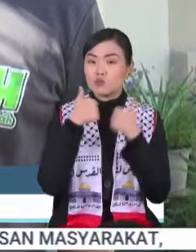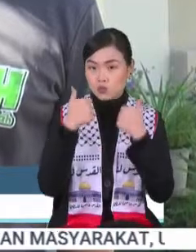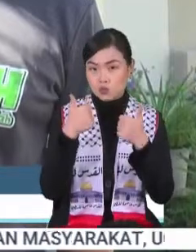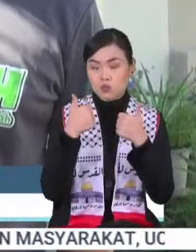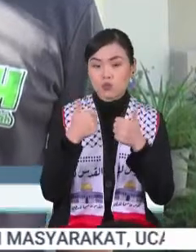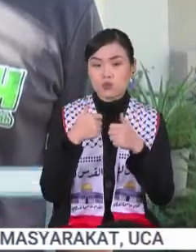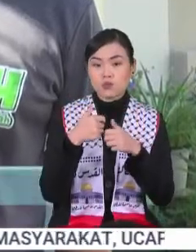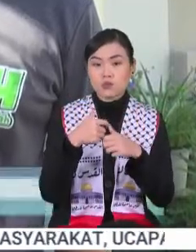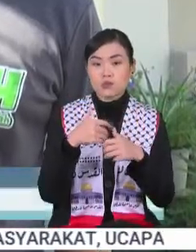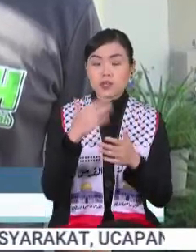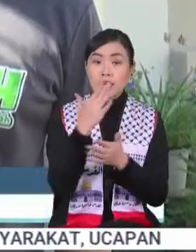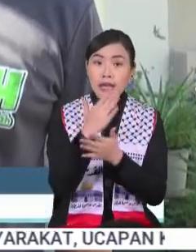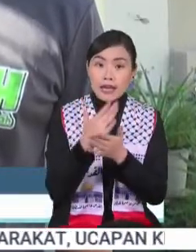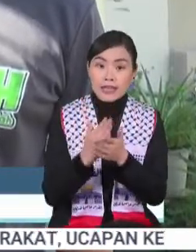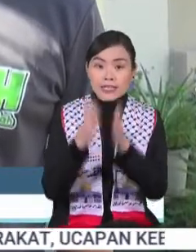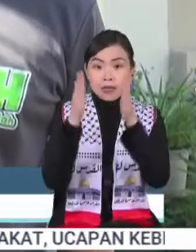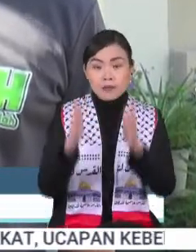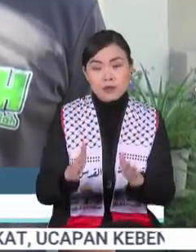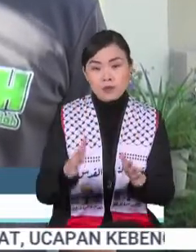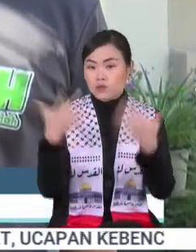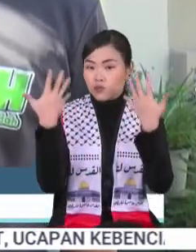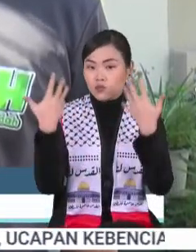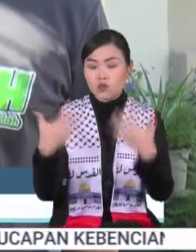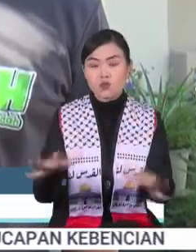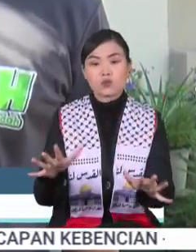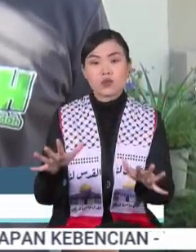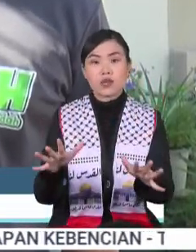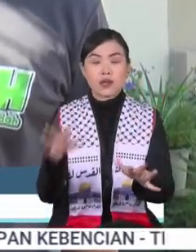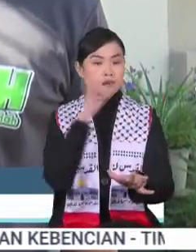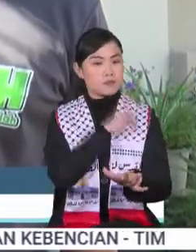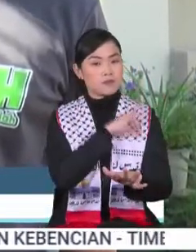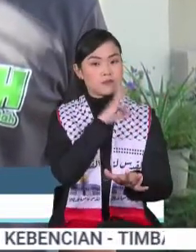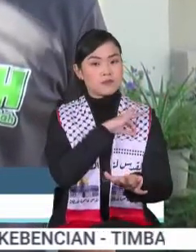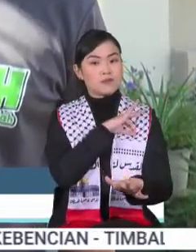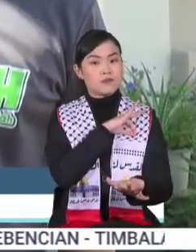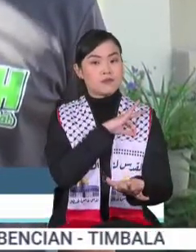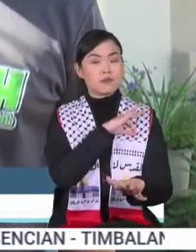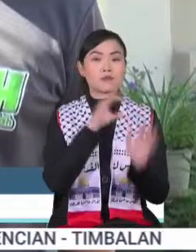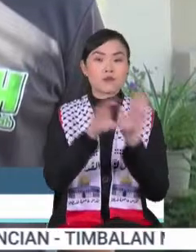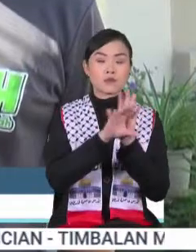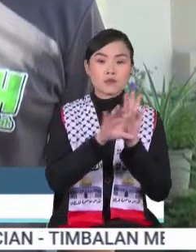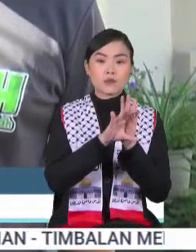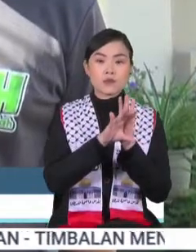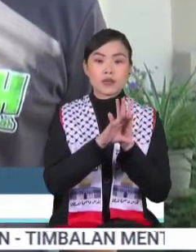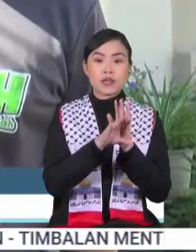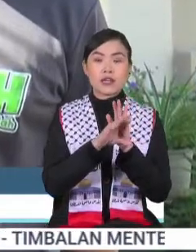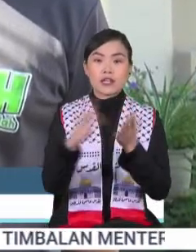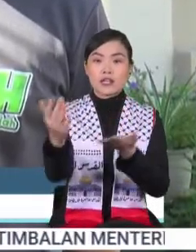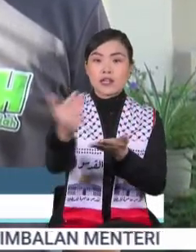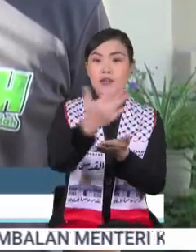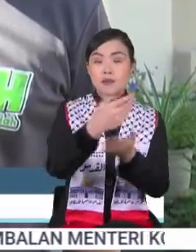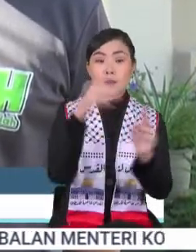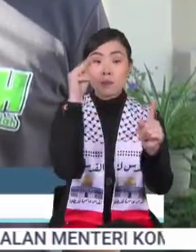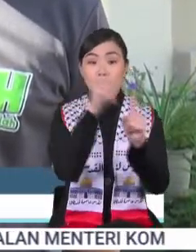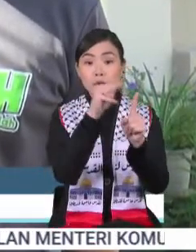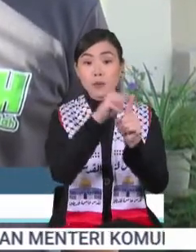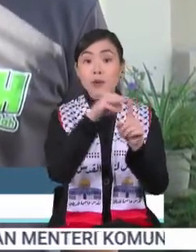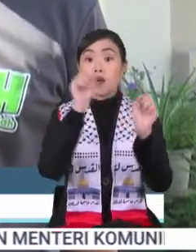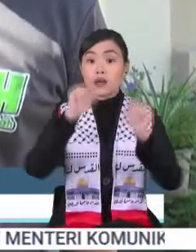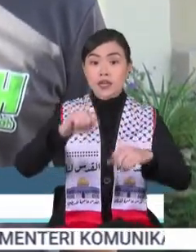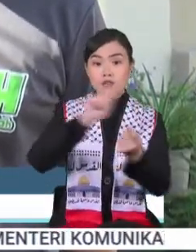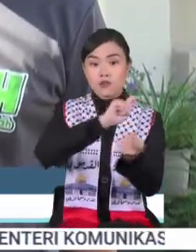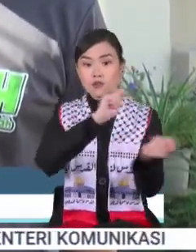dan ada juga penduduk uk yang dah pun dapat manfaat daripada ni contohnya kita dapat poin dan boleh diredeem